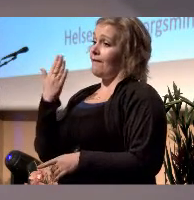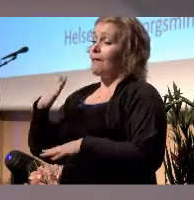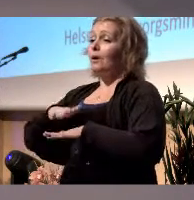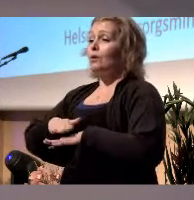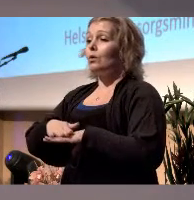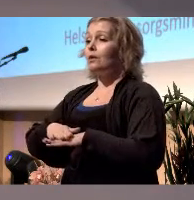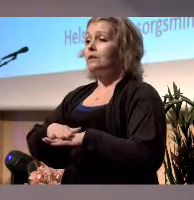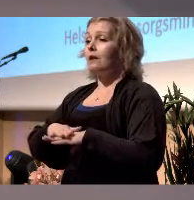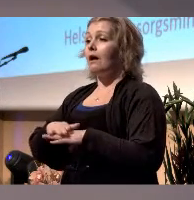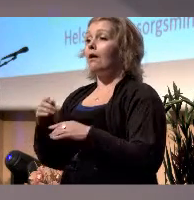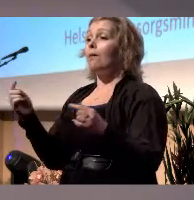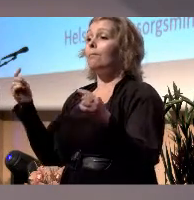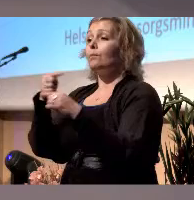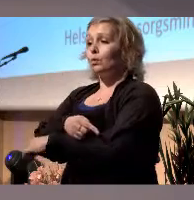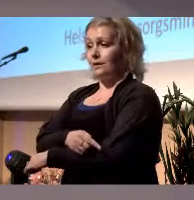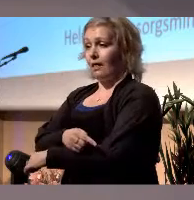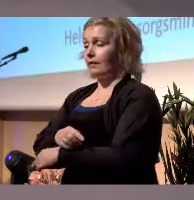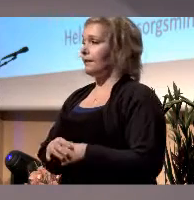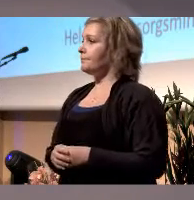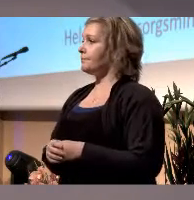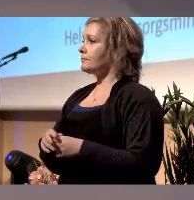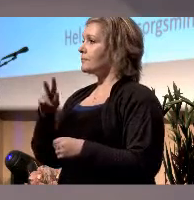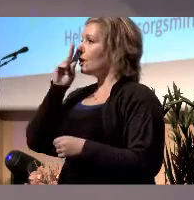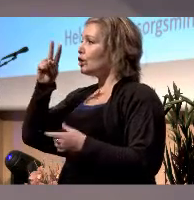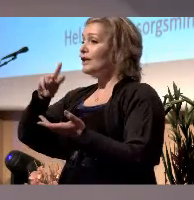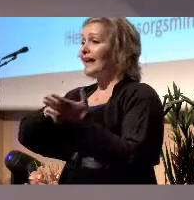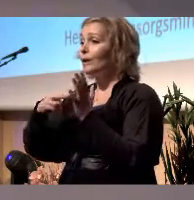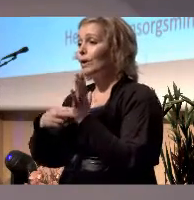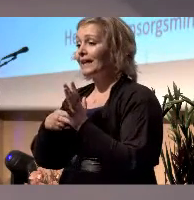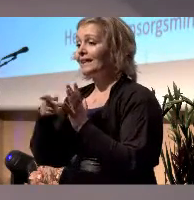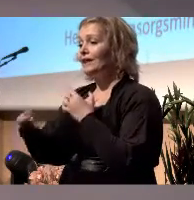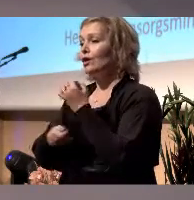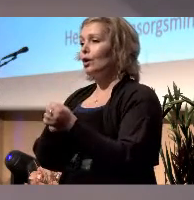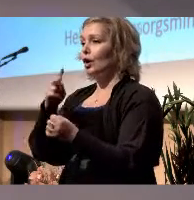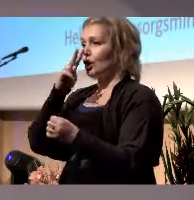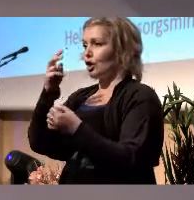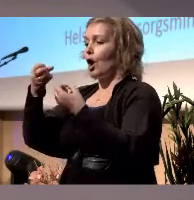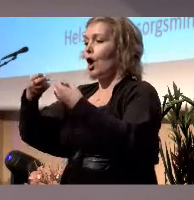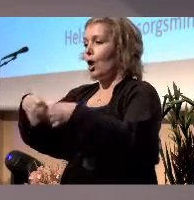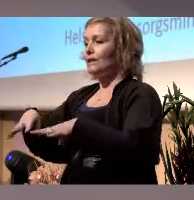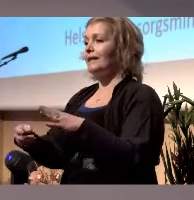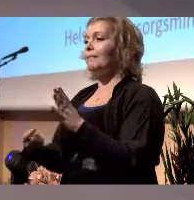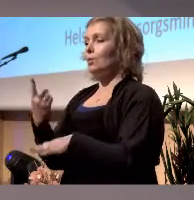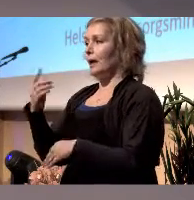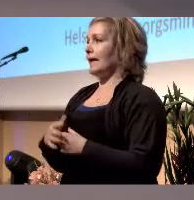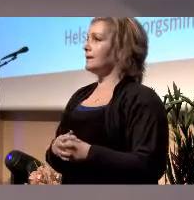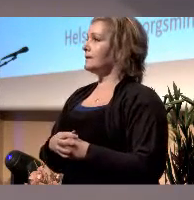begrunnelse for det motsatte. Ny teknologi gjør nye løsninger mulig.